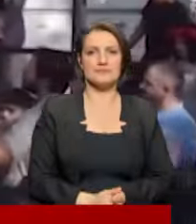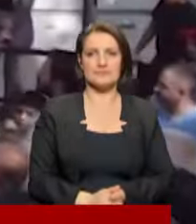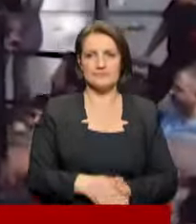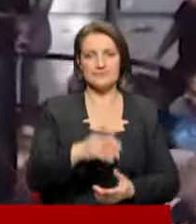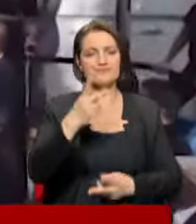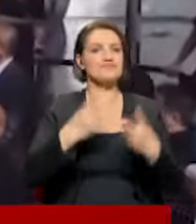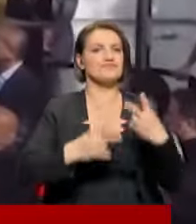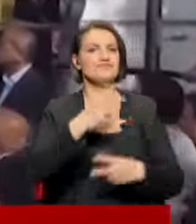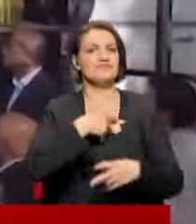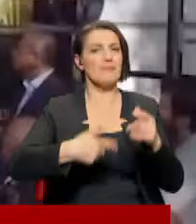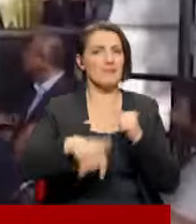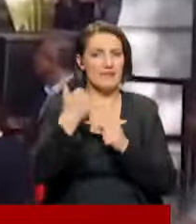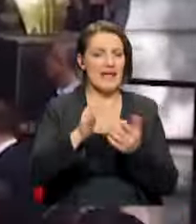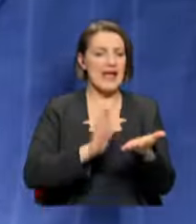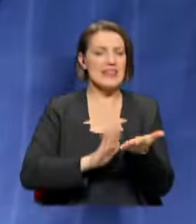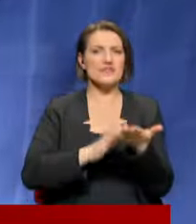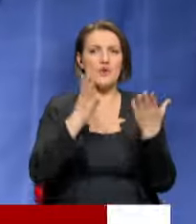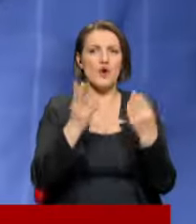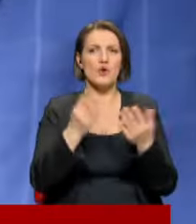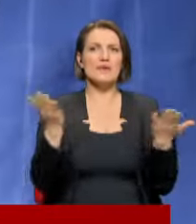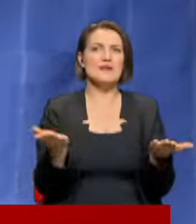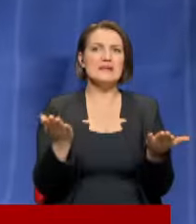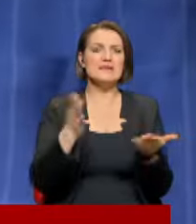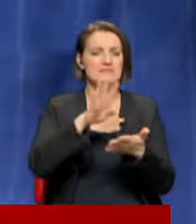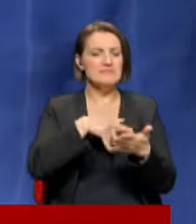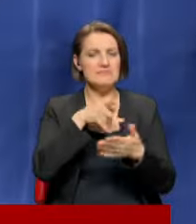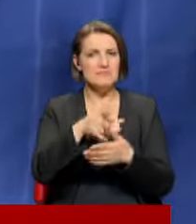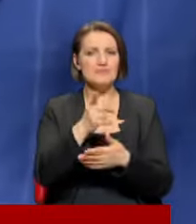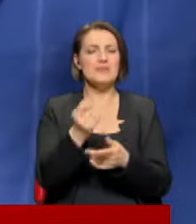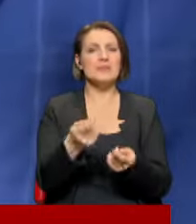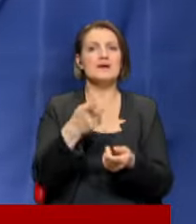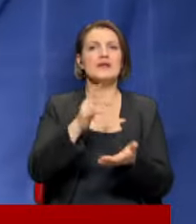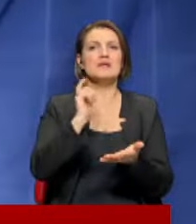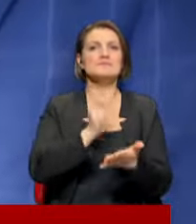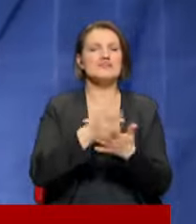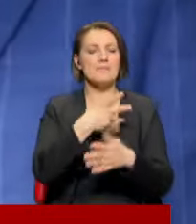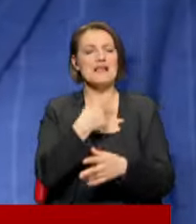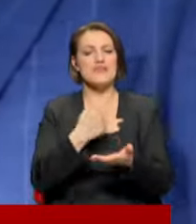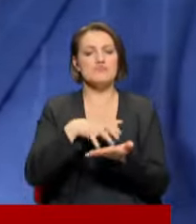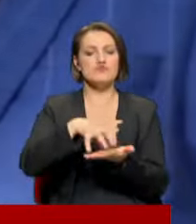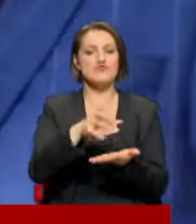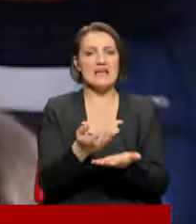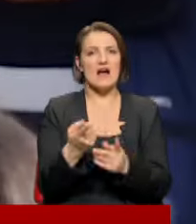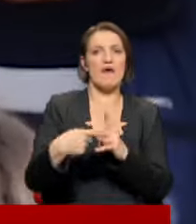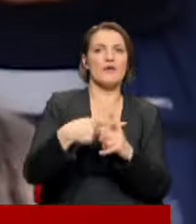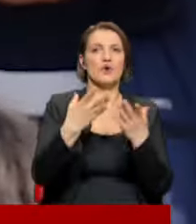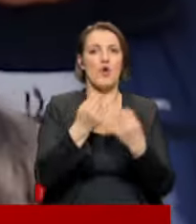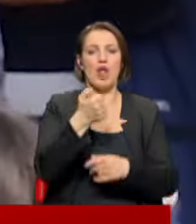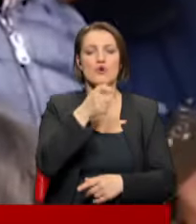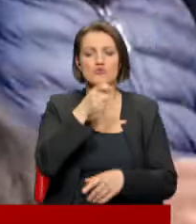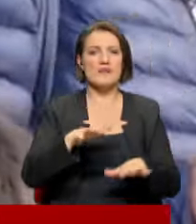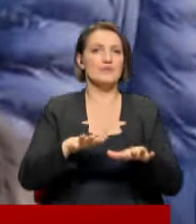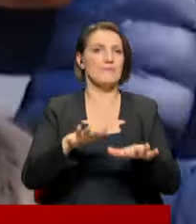Kimi belediye başkanları da elinde bulunan envanteri nakite çevirmek, belediye bütçesine katkı sağlamak için çalışıyor. 6